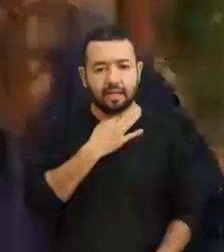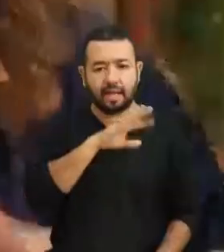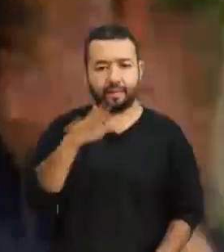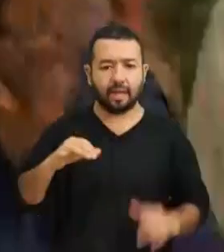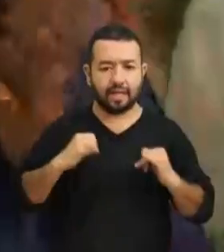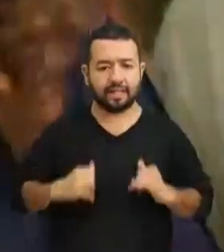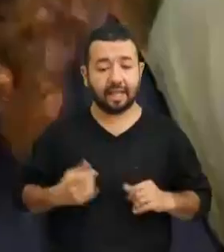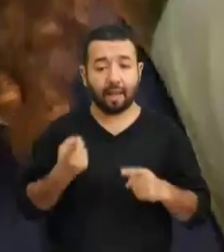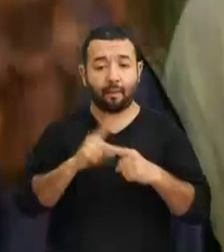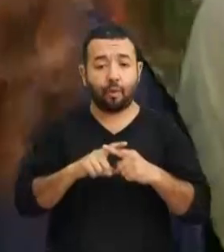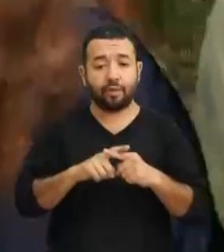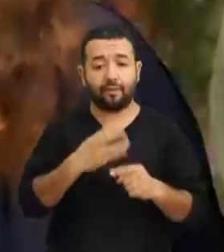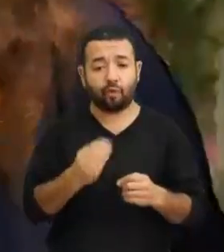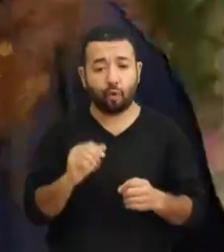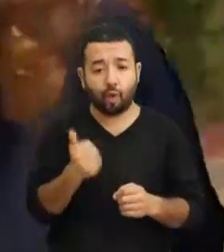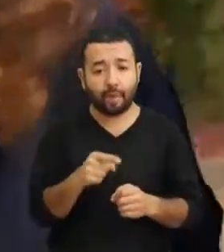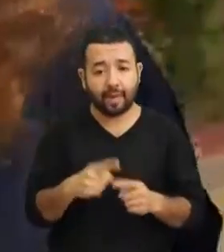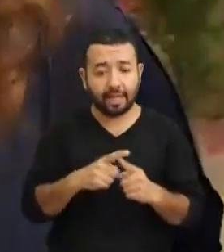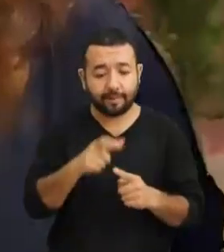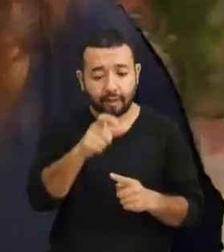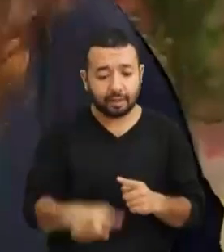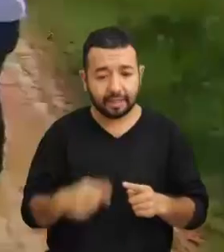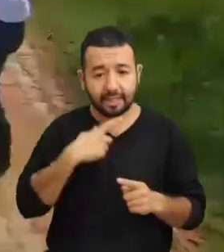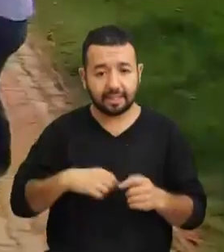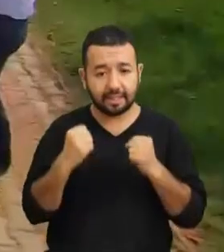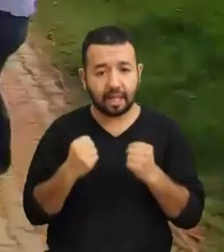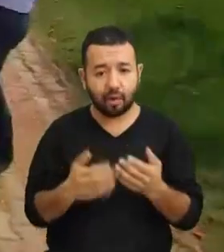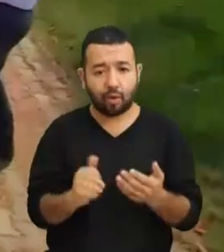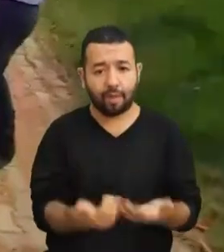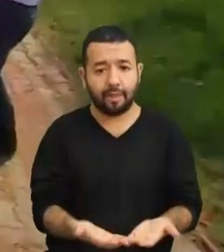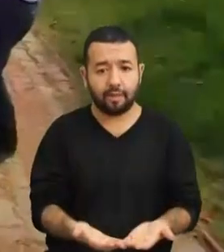sakin olsun, pozitif olsun. Önemli olan Timuçin Bey'in sağlığı.